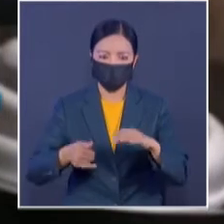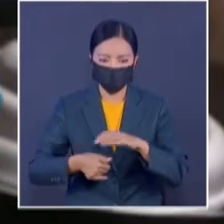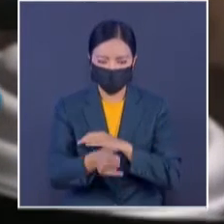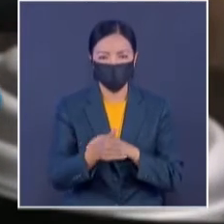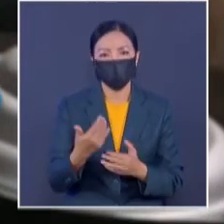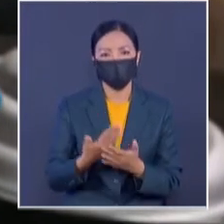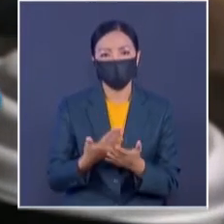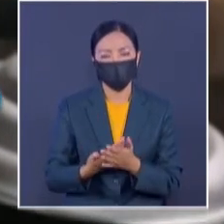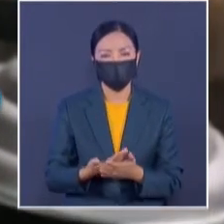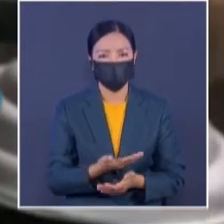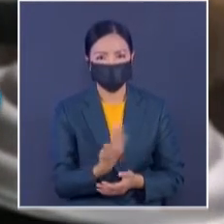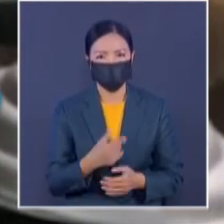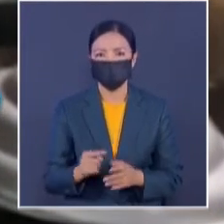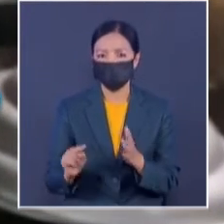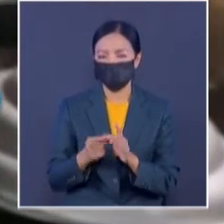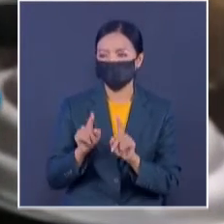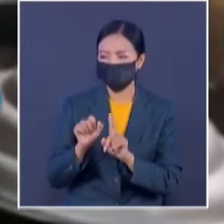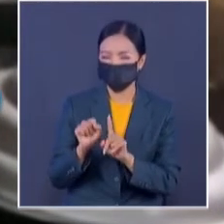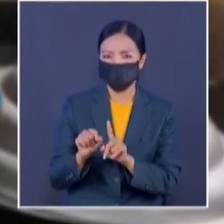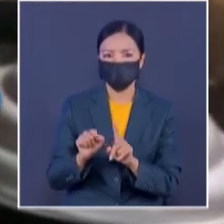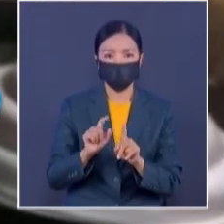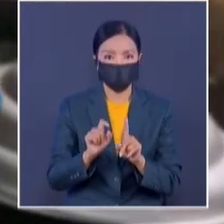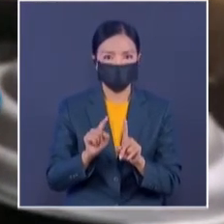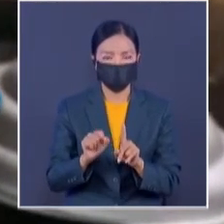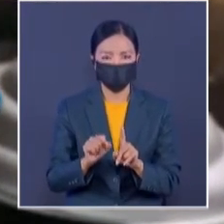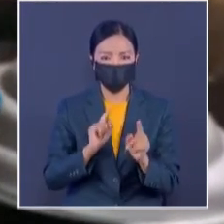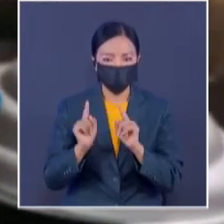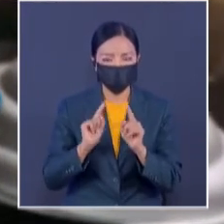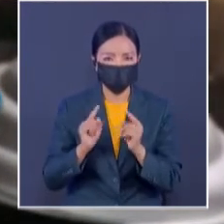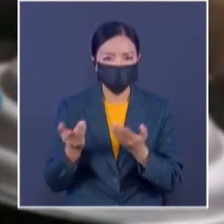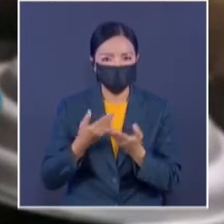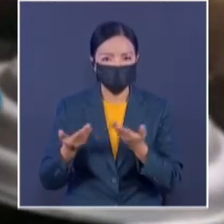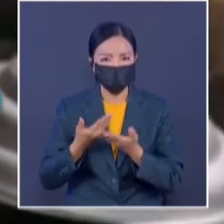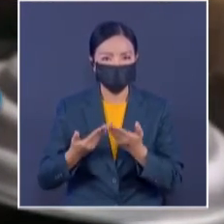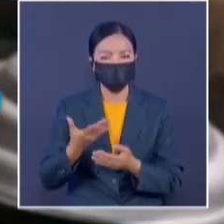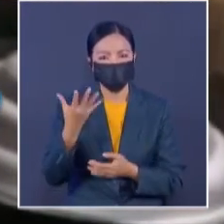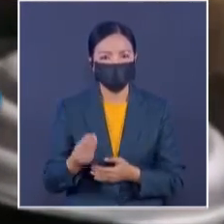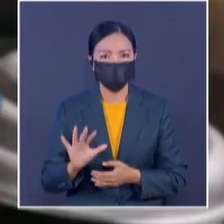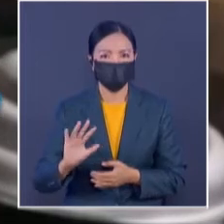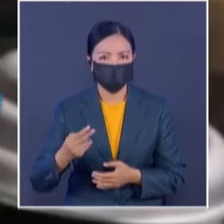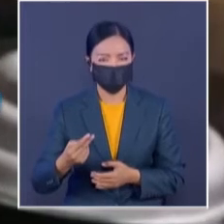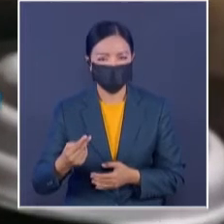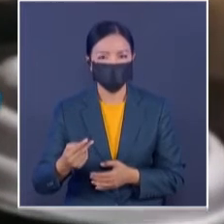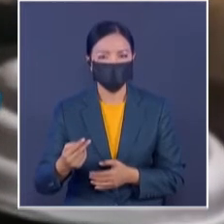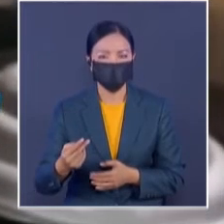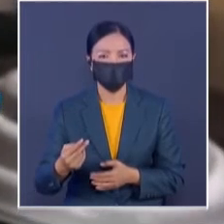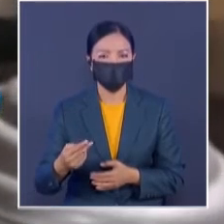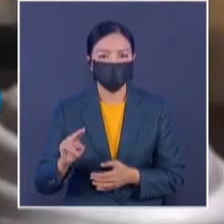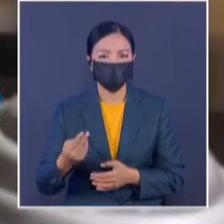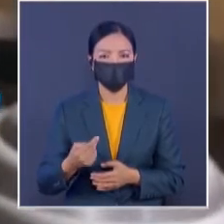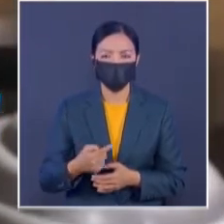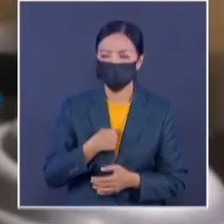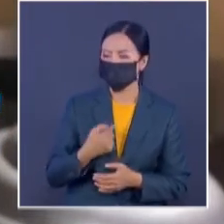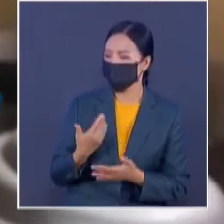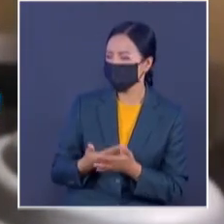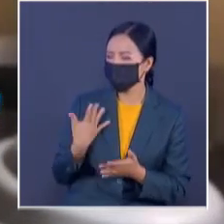เขาเรียกไปเท่าไหร่ครับคุณแม่ ที่แรกเขาเรียกไปแสนหนึ่งแต่คืนไปคือมาเขาบอกเหลือ50,000จะยังต้องบอกผมจะมีเ